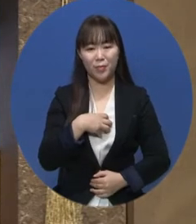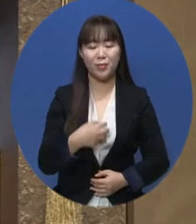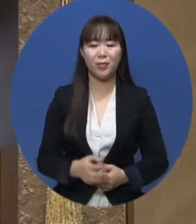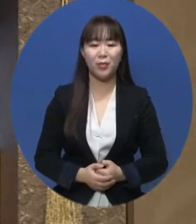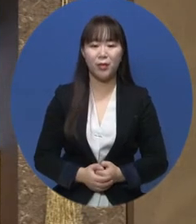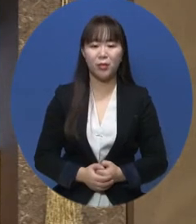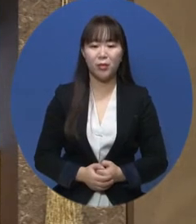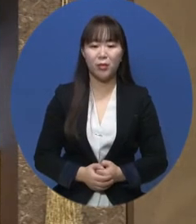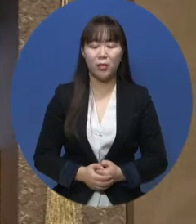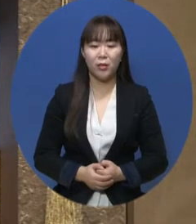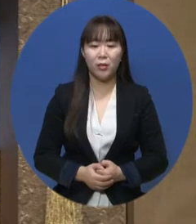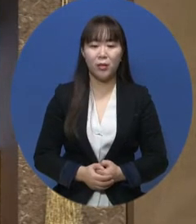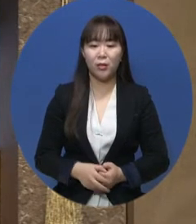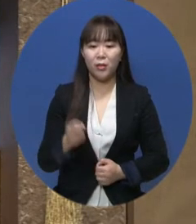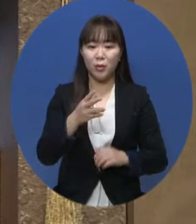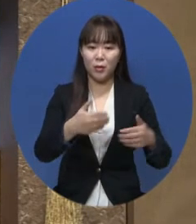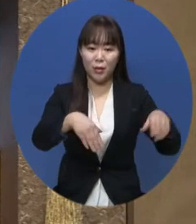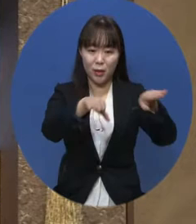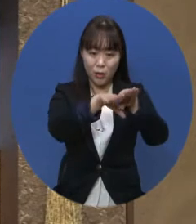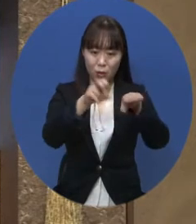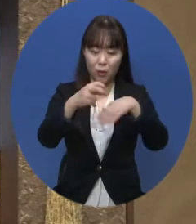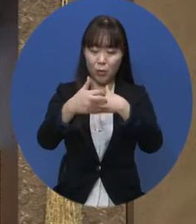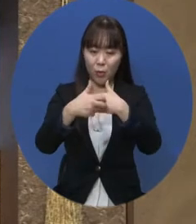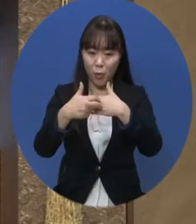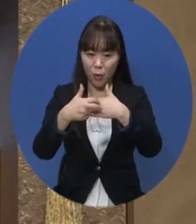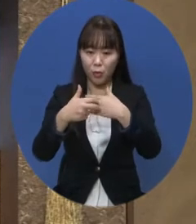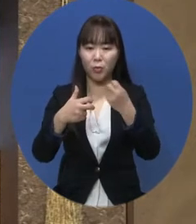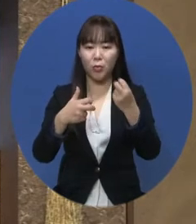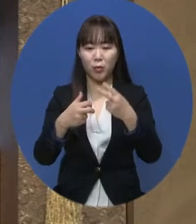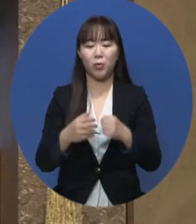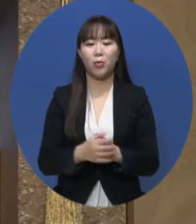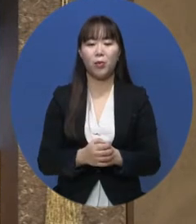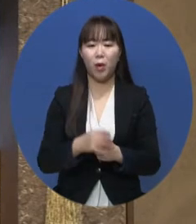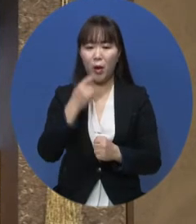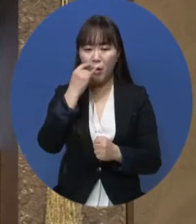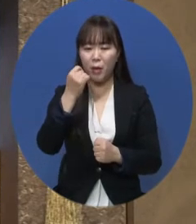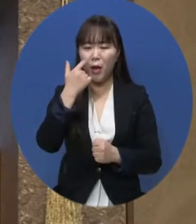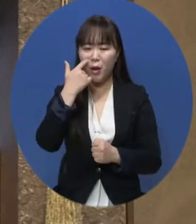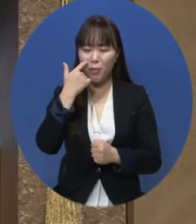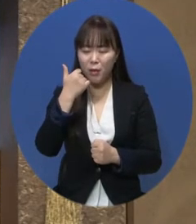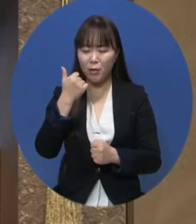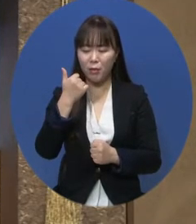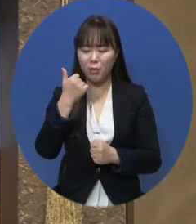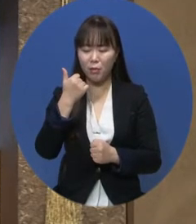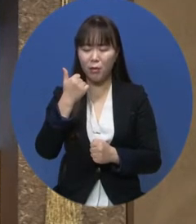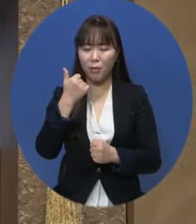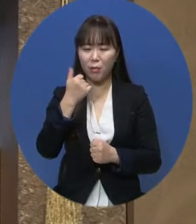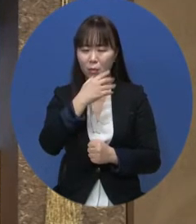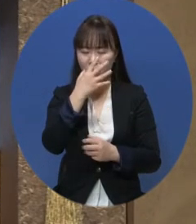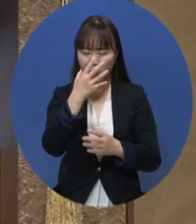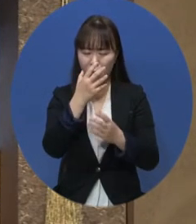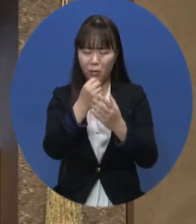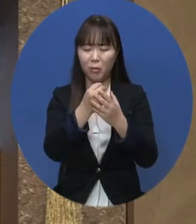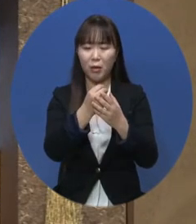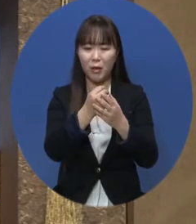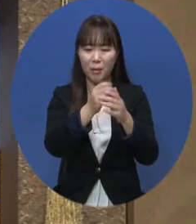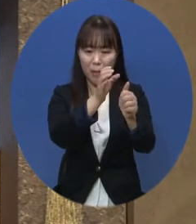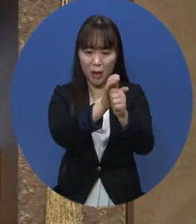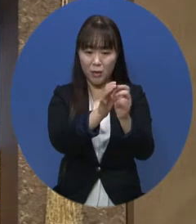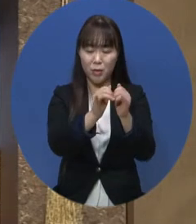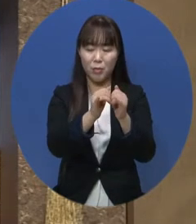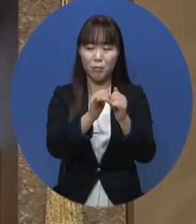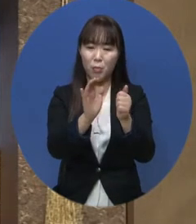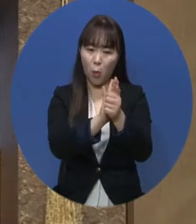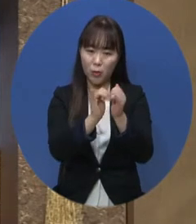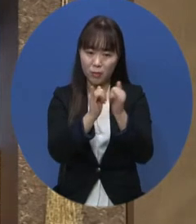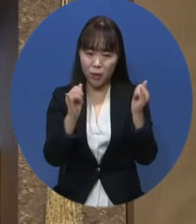걱정입니다. 또 시설이나 또 병원에 우리 어머니, 아버님을 맡기고 계신 보호자님들이나